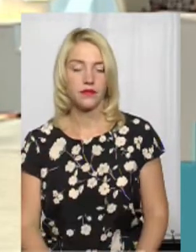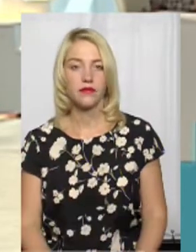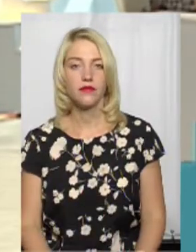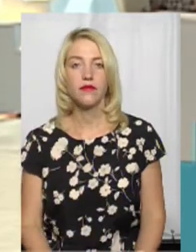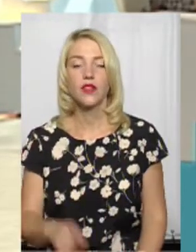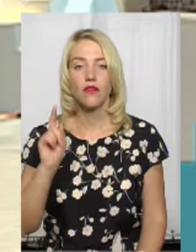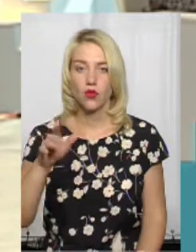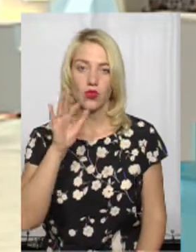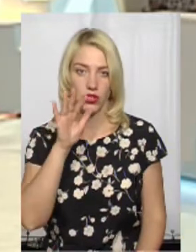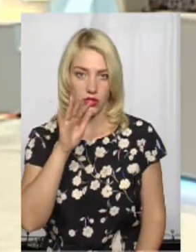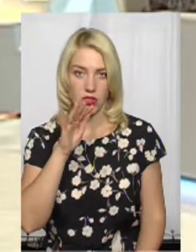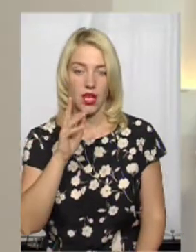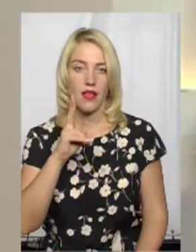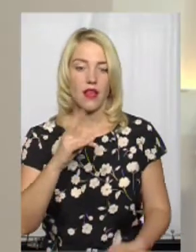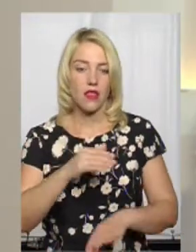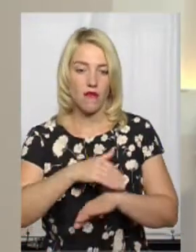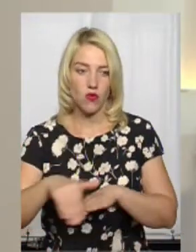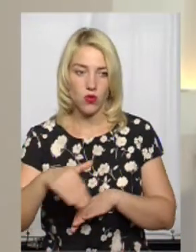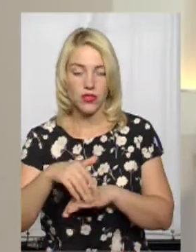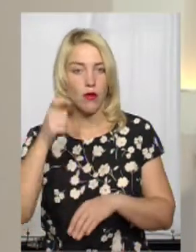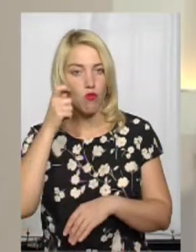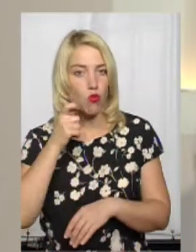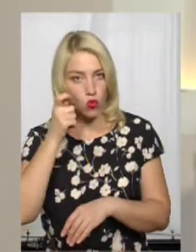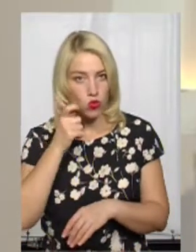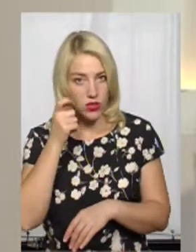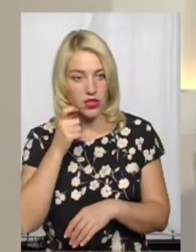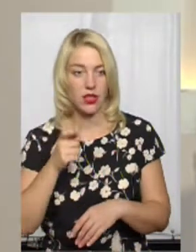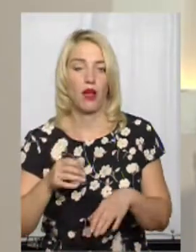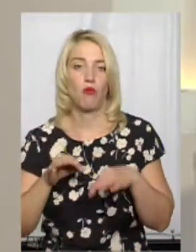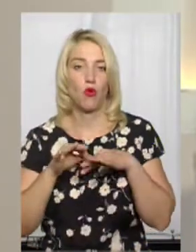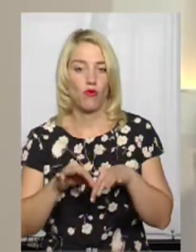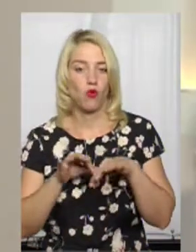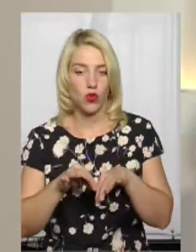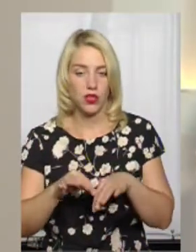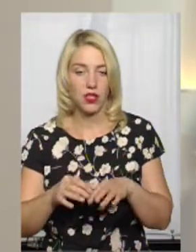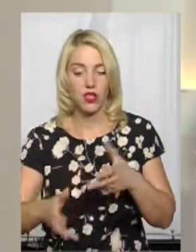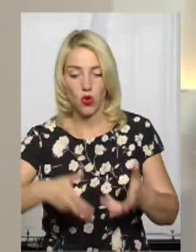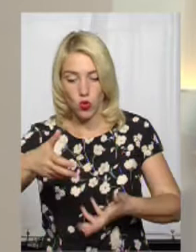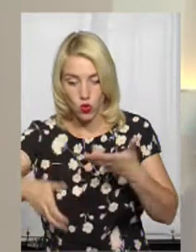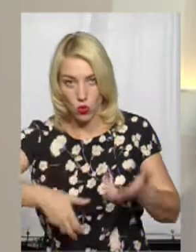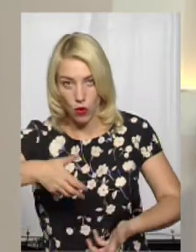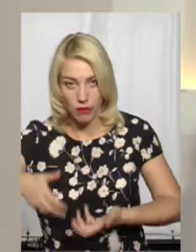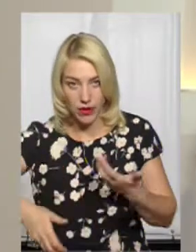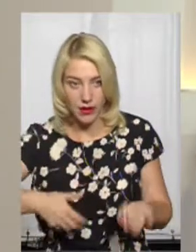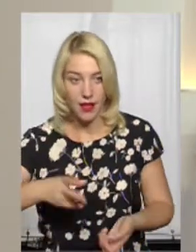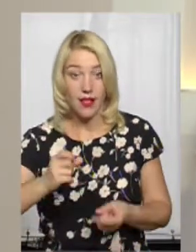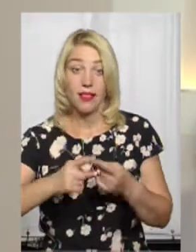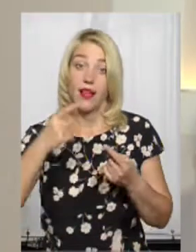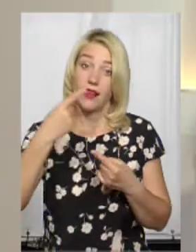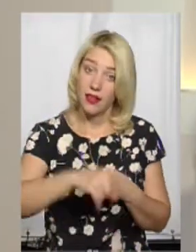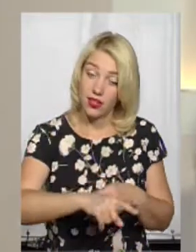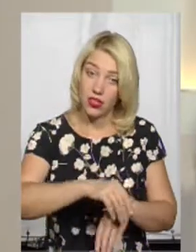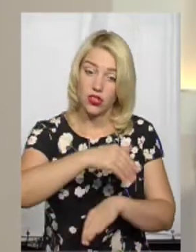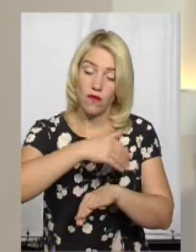У той час, як на вулиці Пушкіна вже проводилися розкопки, на іншій